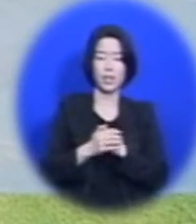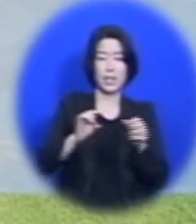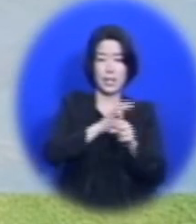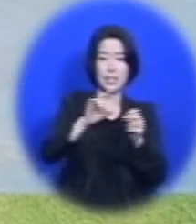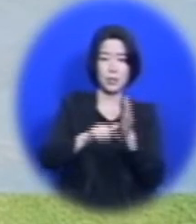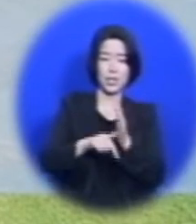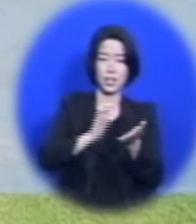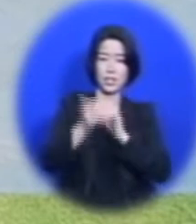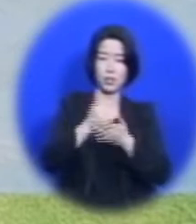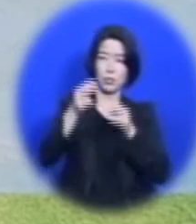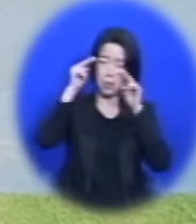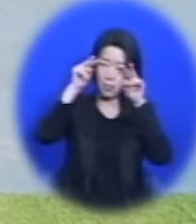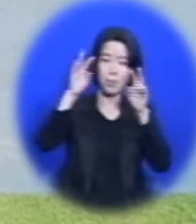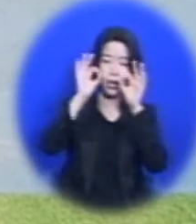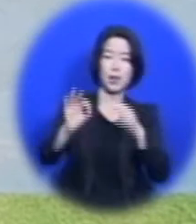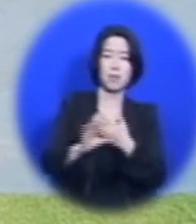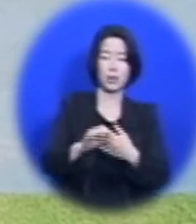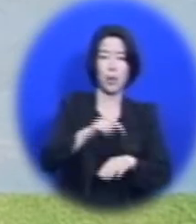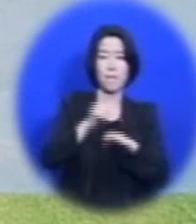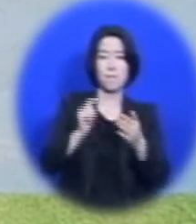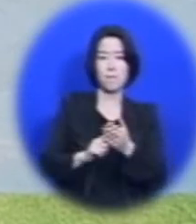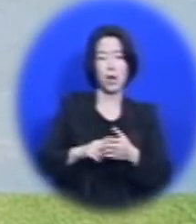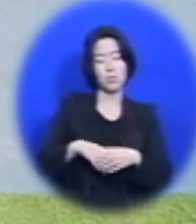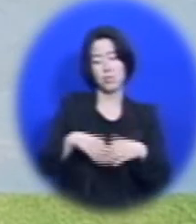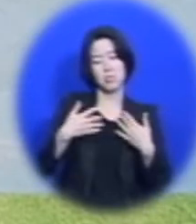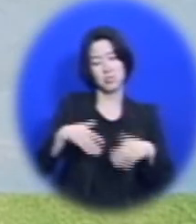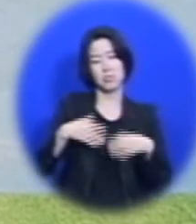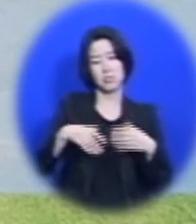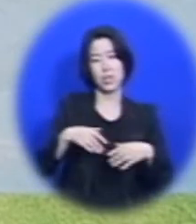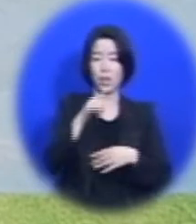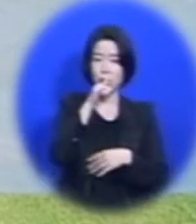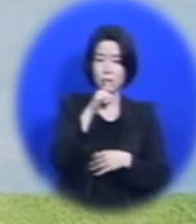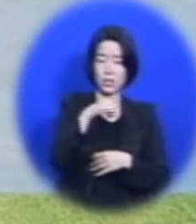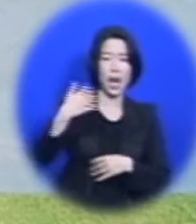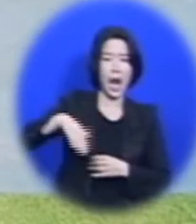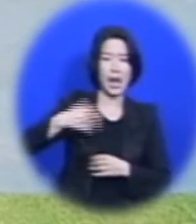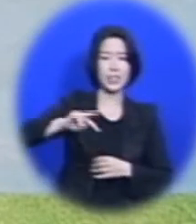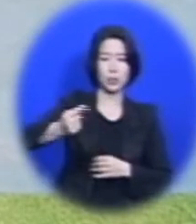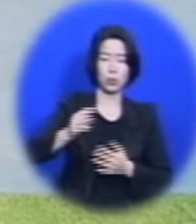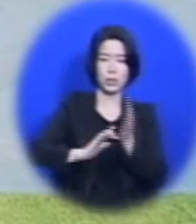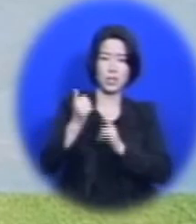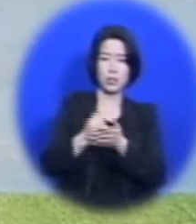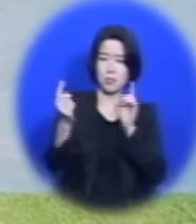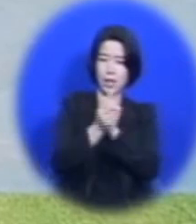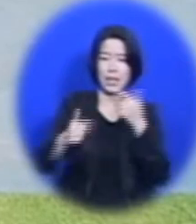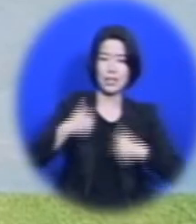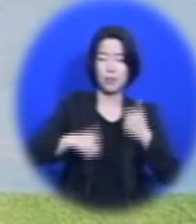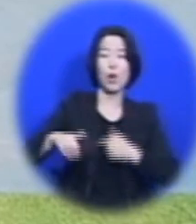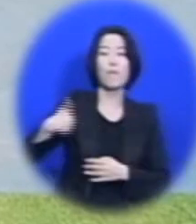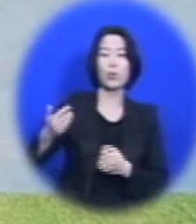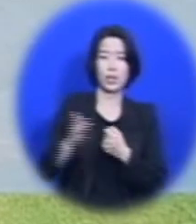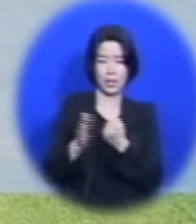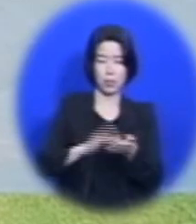24시간 예수님을 바라보라 그래도 마음이 무덤덤한 것은 아직도 예수님을 만나는 그 기쁨을 몰라서 그런 거죠.